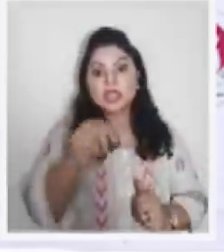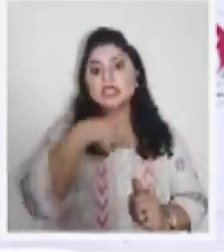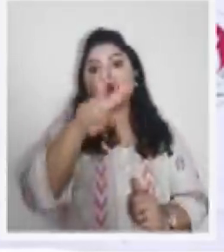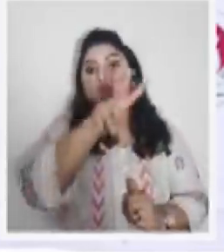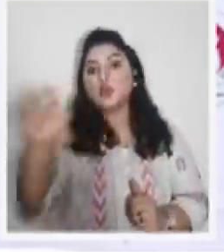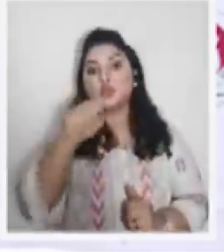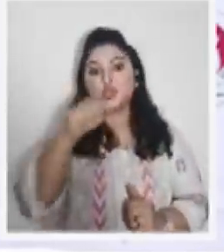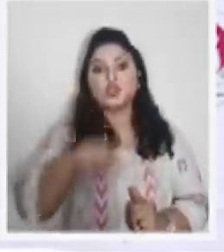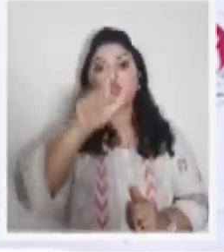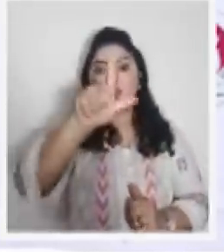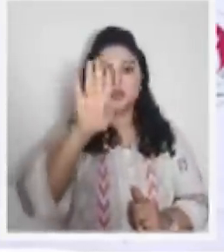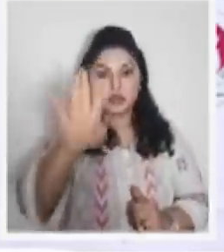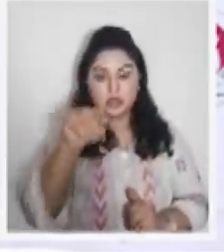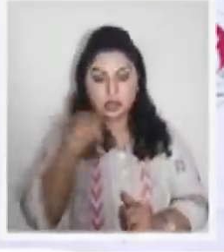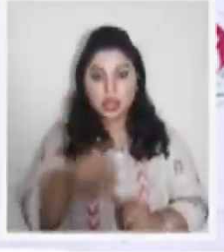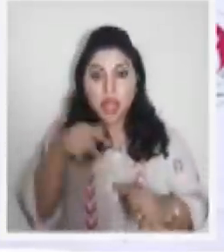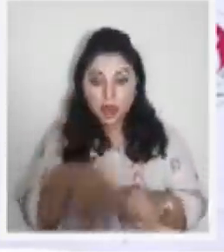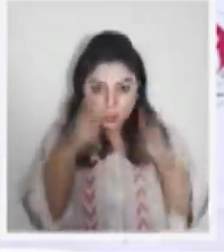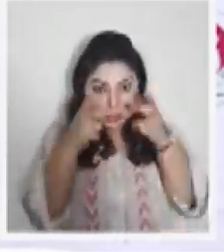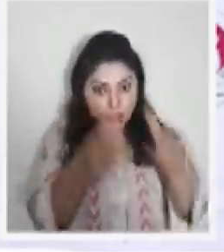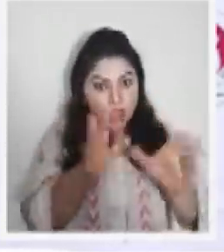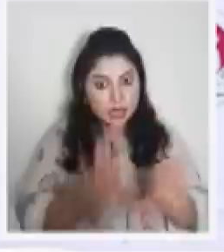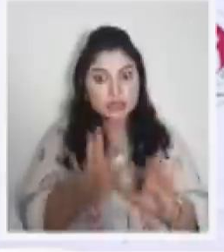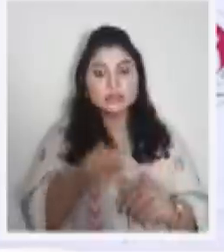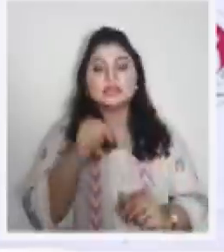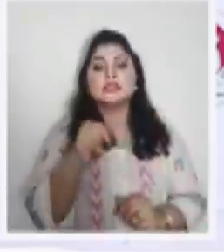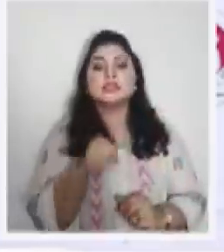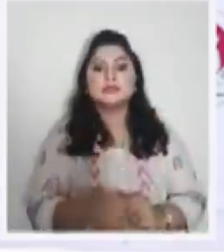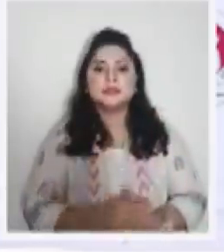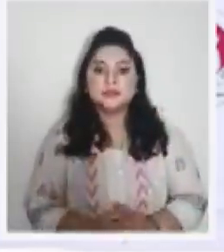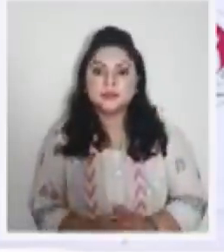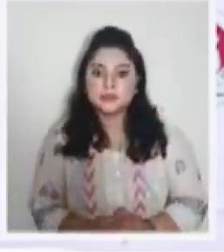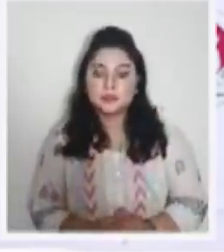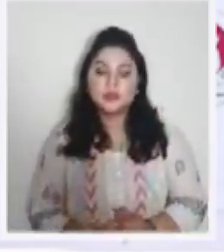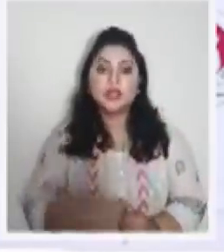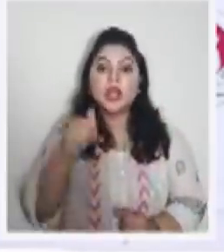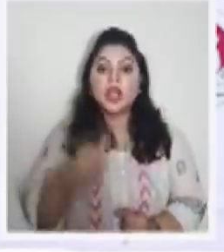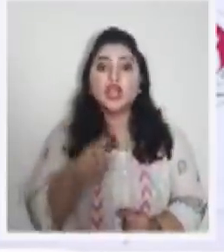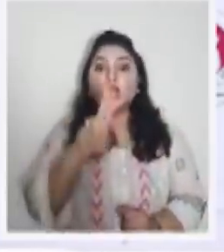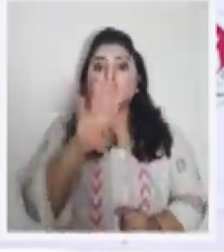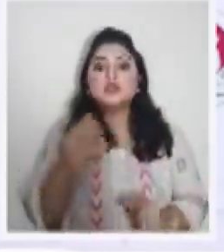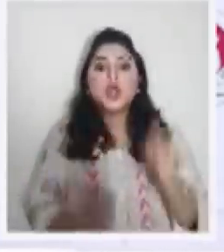হয়েছেন 13674 জন। বর্তমানে আইসোলেশনে আছেন 16449 জন।